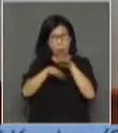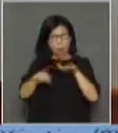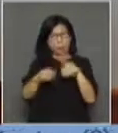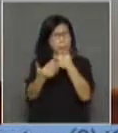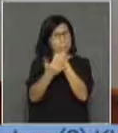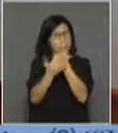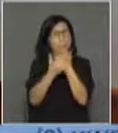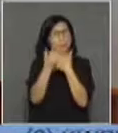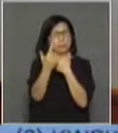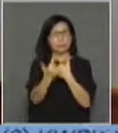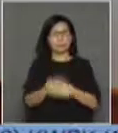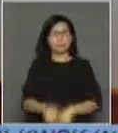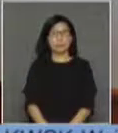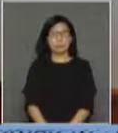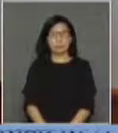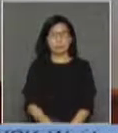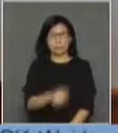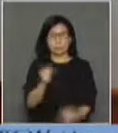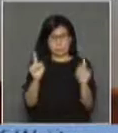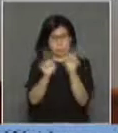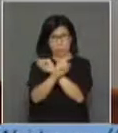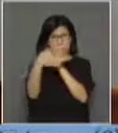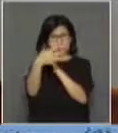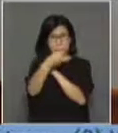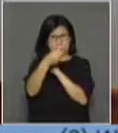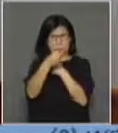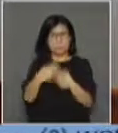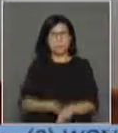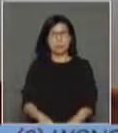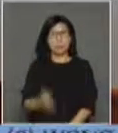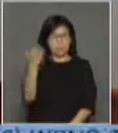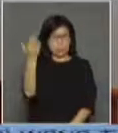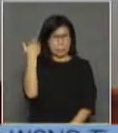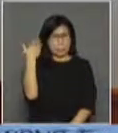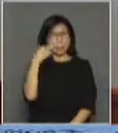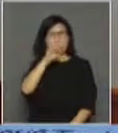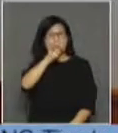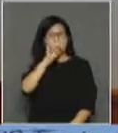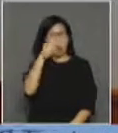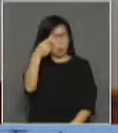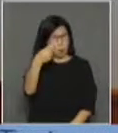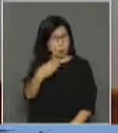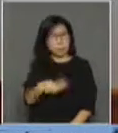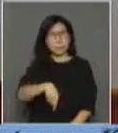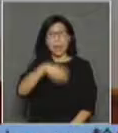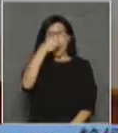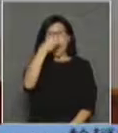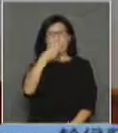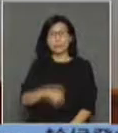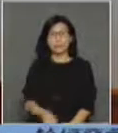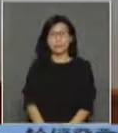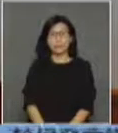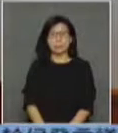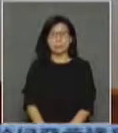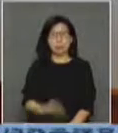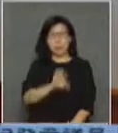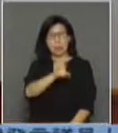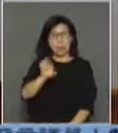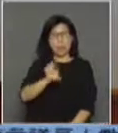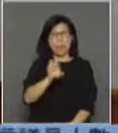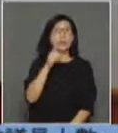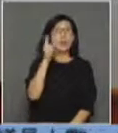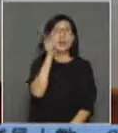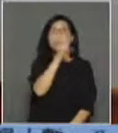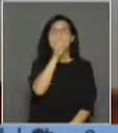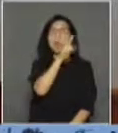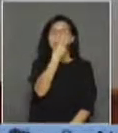助。代主席，過往我經常指出香港的平均兩個星期就